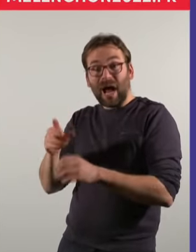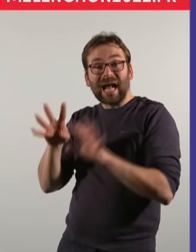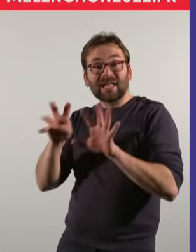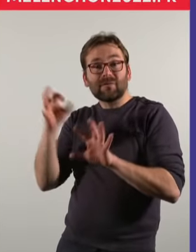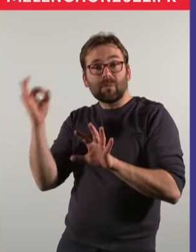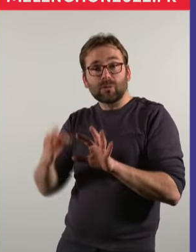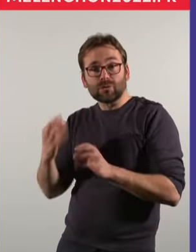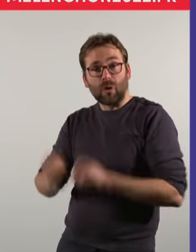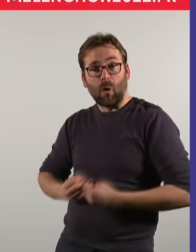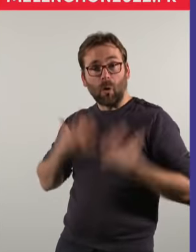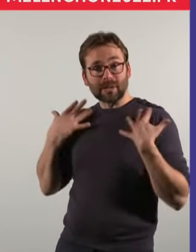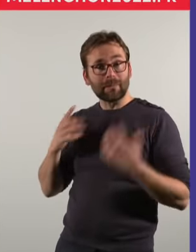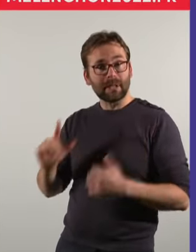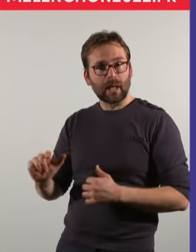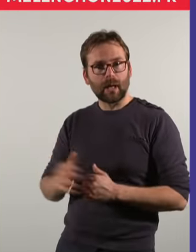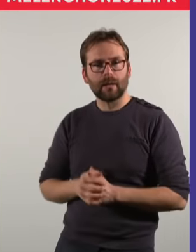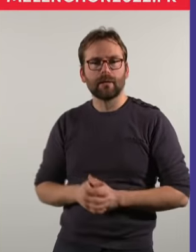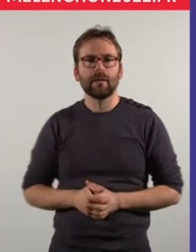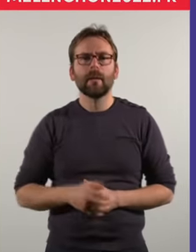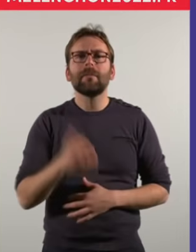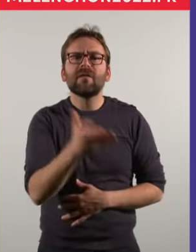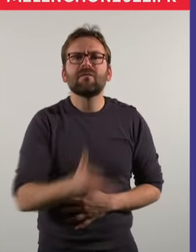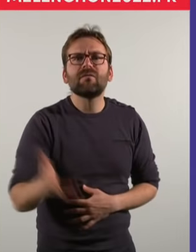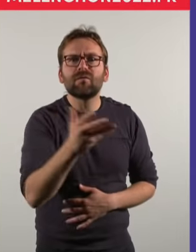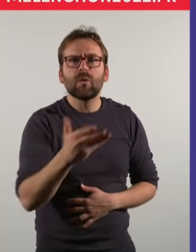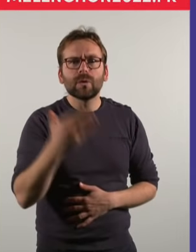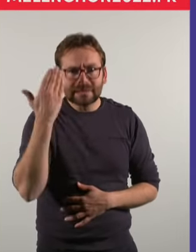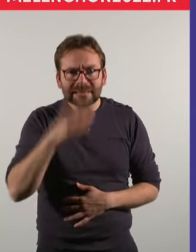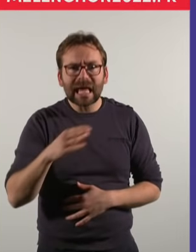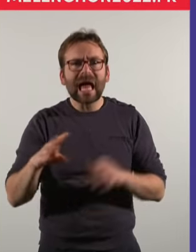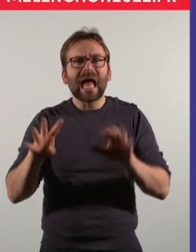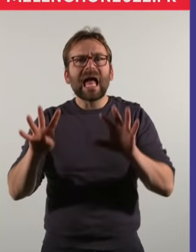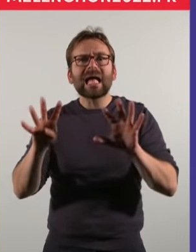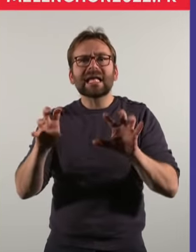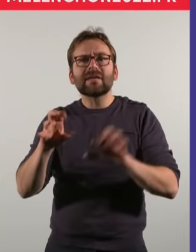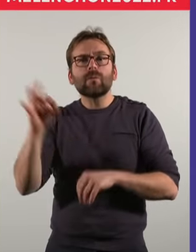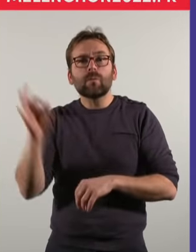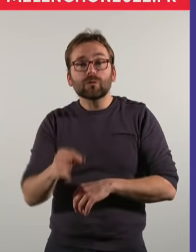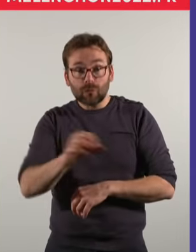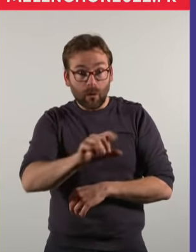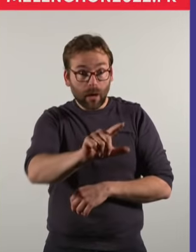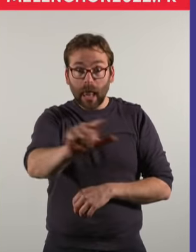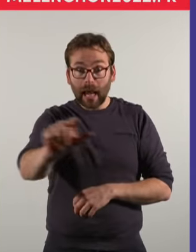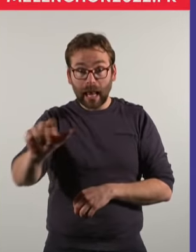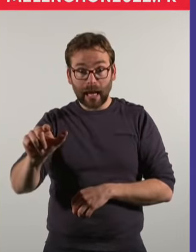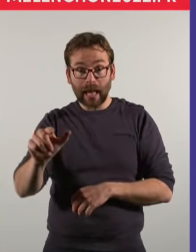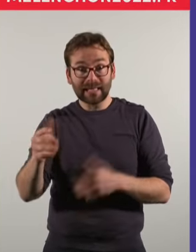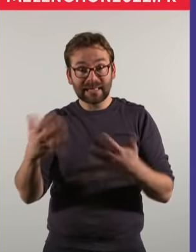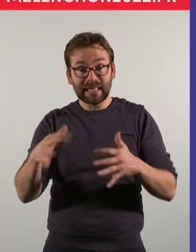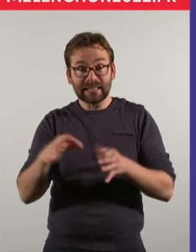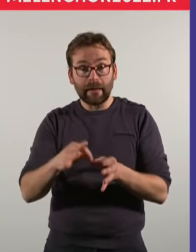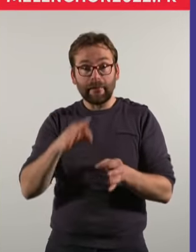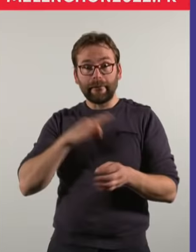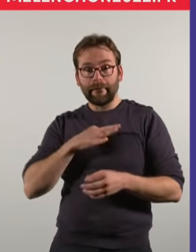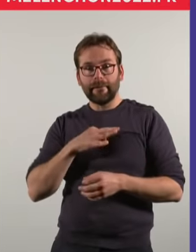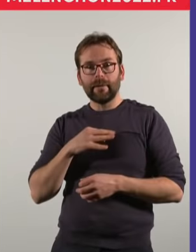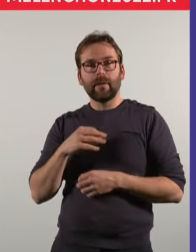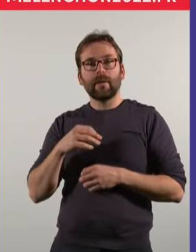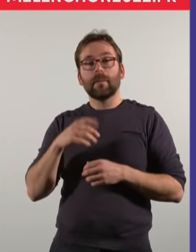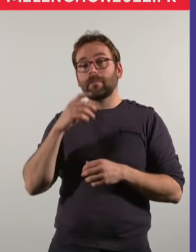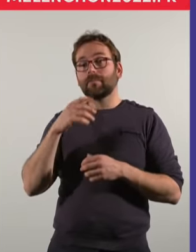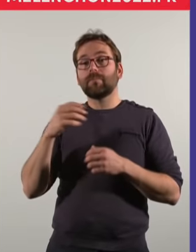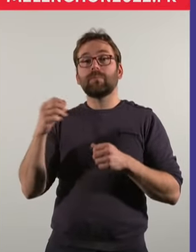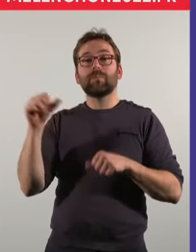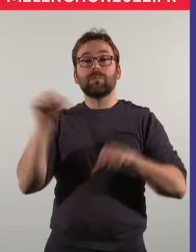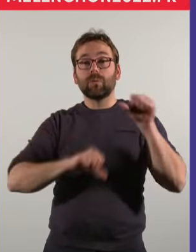bien tous compris que 90% et même plus d'entre vous sont déjà contaminés aux